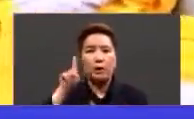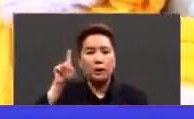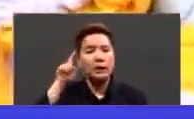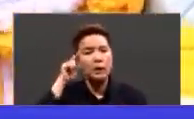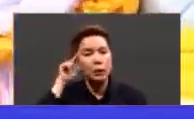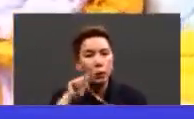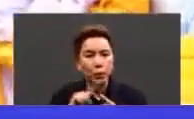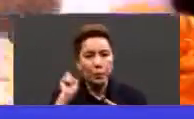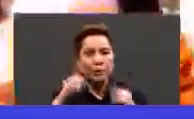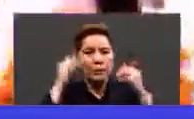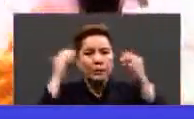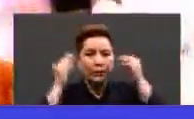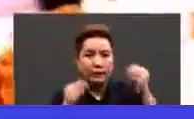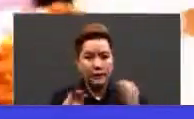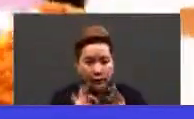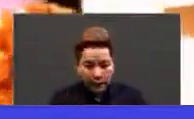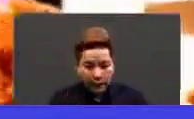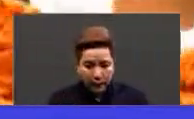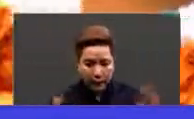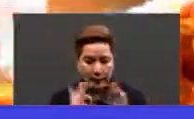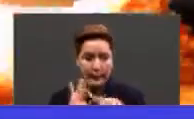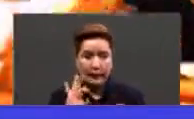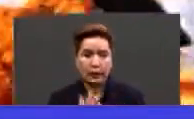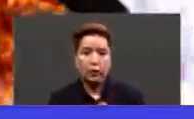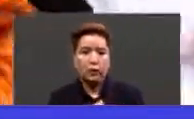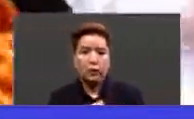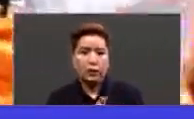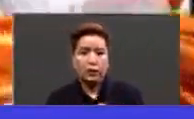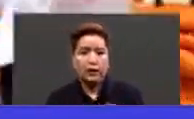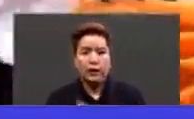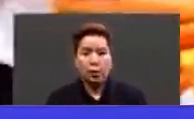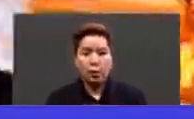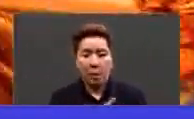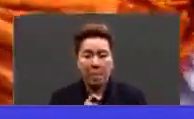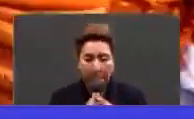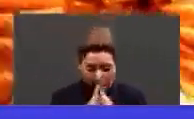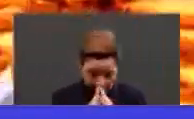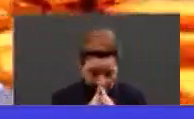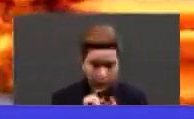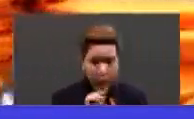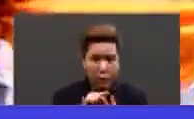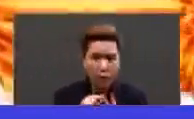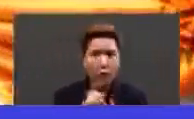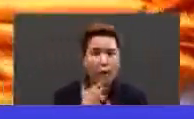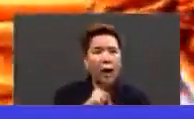ดละเลิกอบายมุขสืบทอดพระพุทธศาสนาค่ะเป็นการสืบสานวัฒนธรรมและประเพณีอันดีงามของไทย